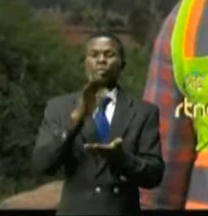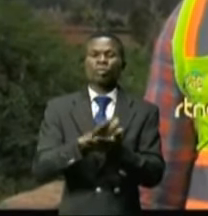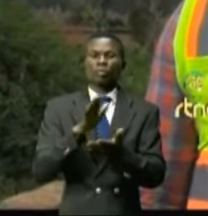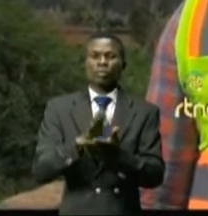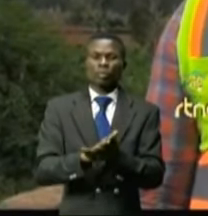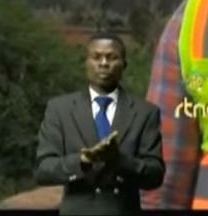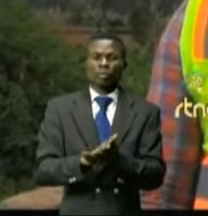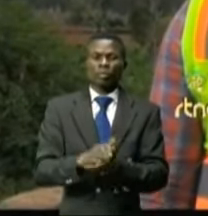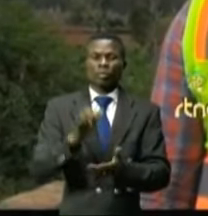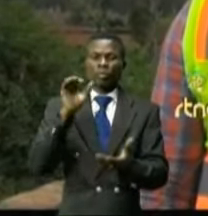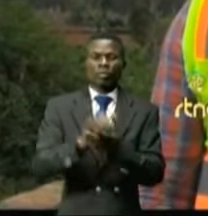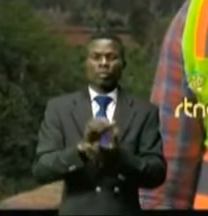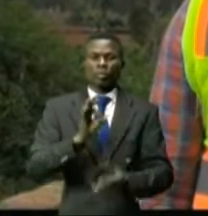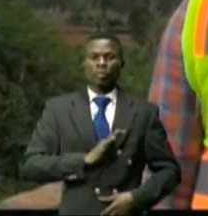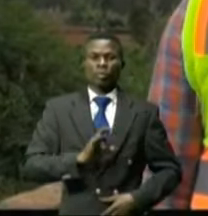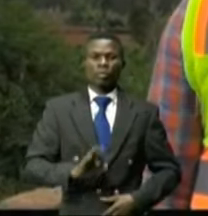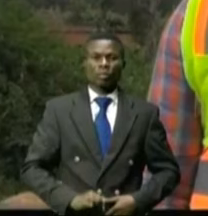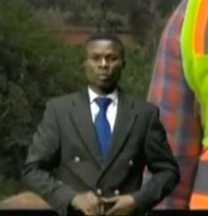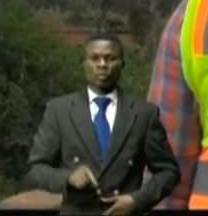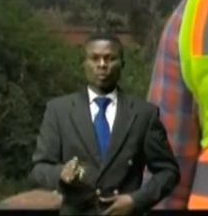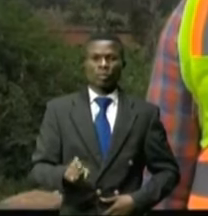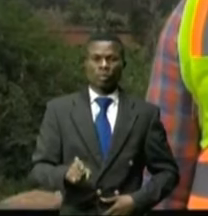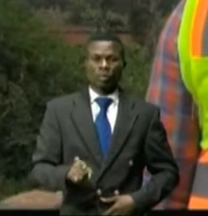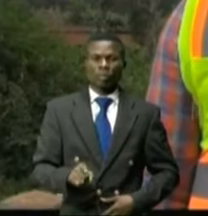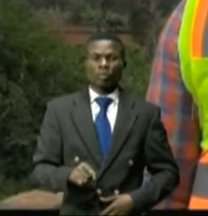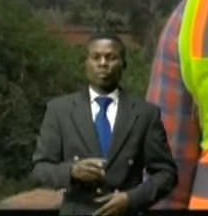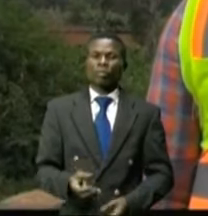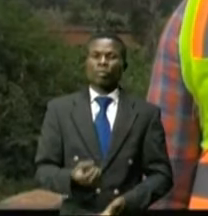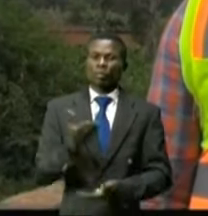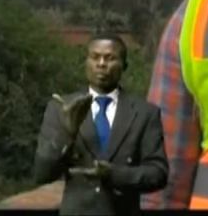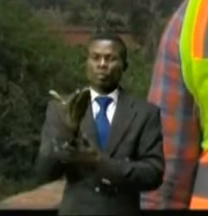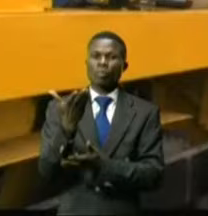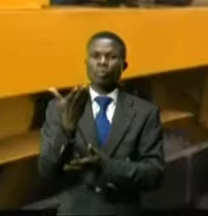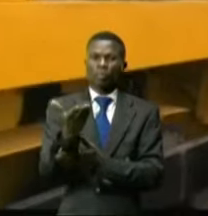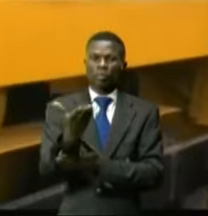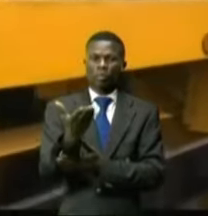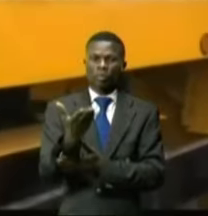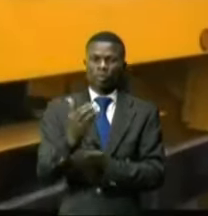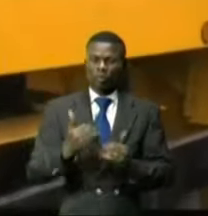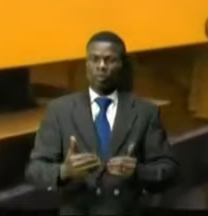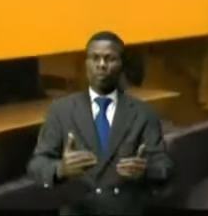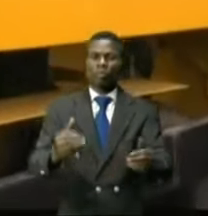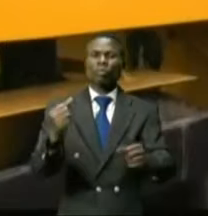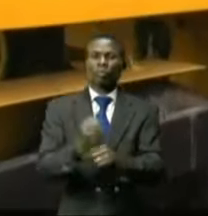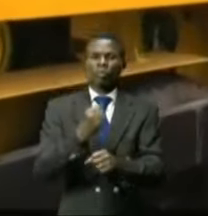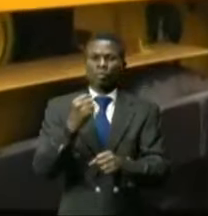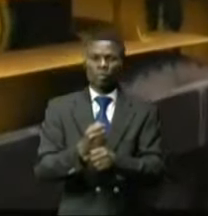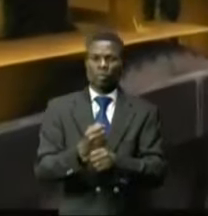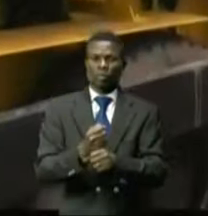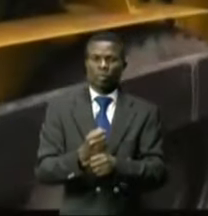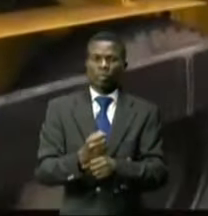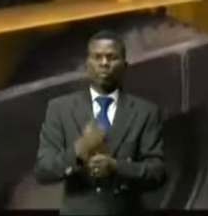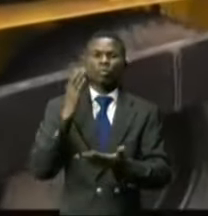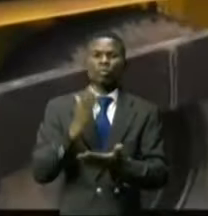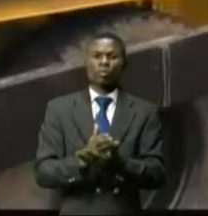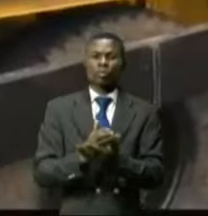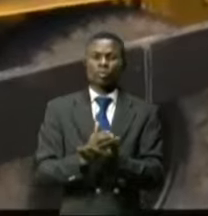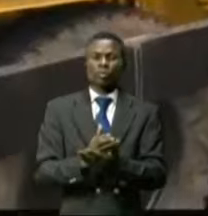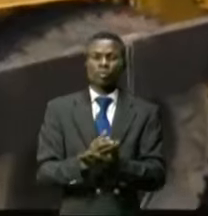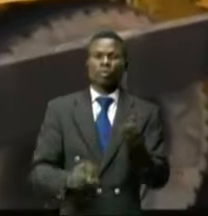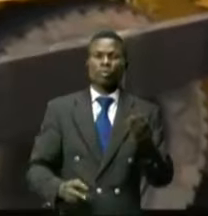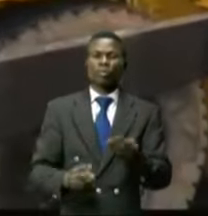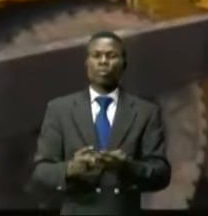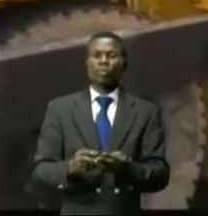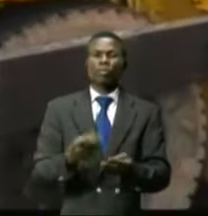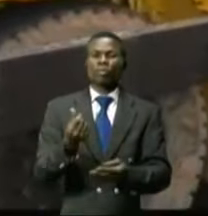très distinguée première dame, Denise Nyakeru, qui a fait le plaidoyer pour la poursuite des travaux arrêtés suite à la rupture